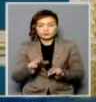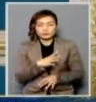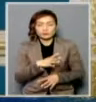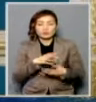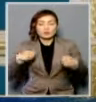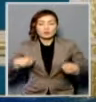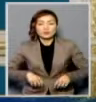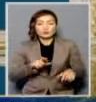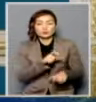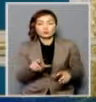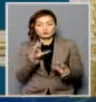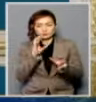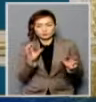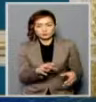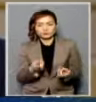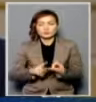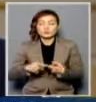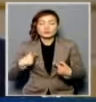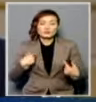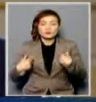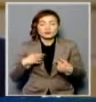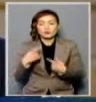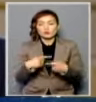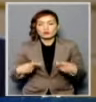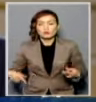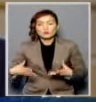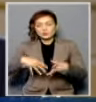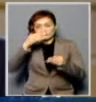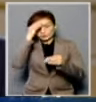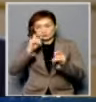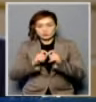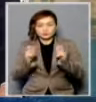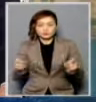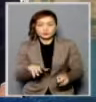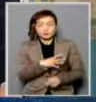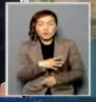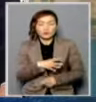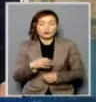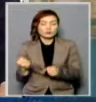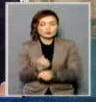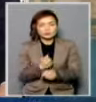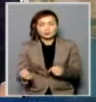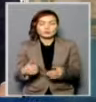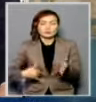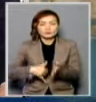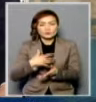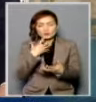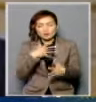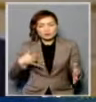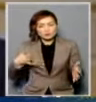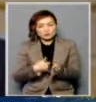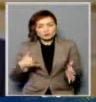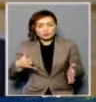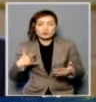ұсталғандардың құқығының қорғалуы мен оларға қатысты азаптау фактілері жайлы пікір білдірді. Айтуынша ұрып-соғу, арқаны түкпен күйдіру